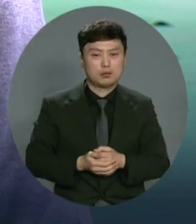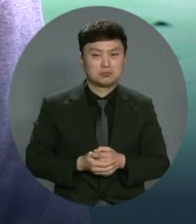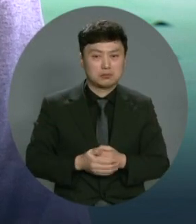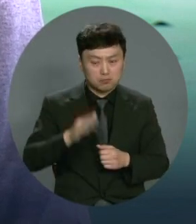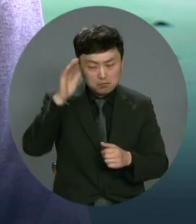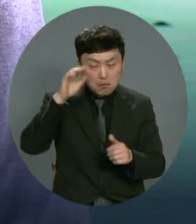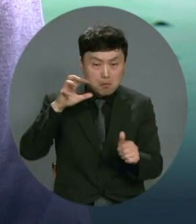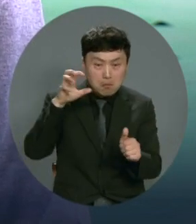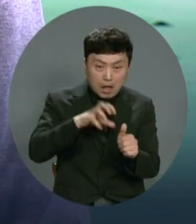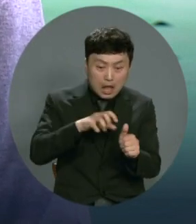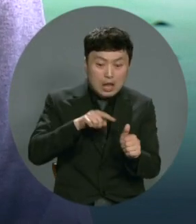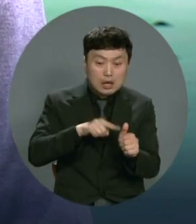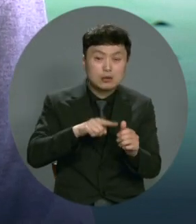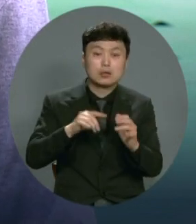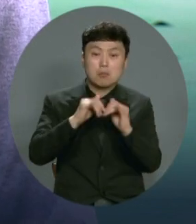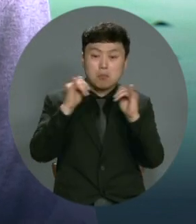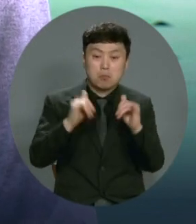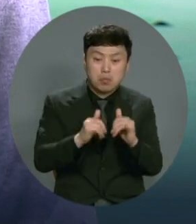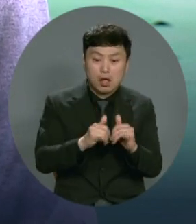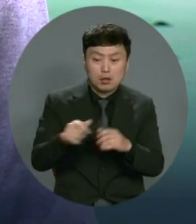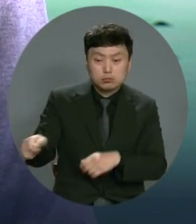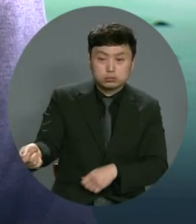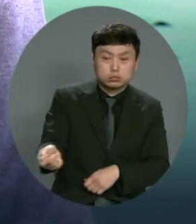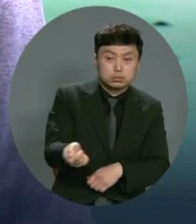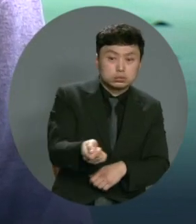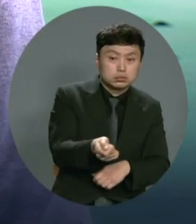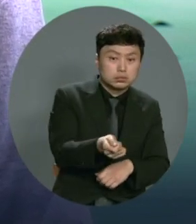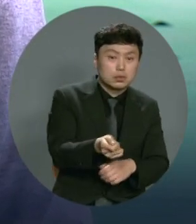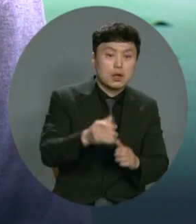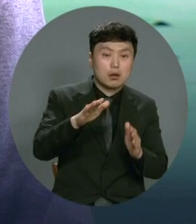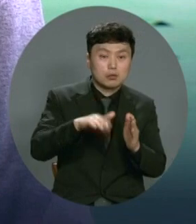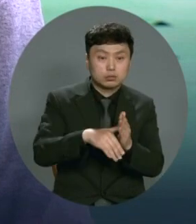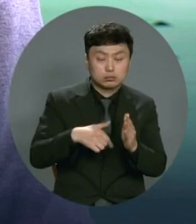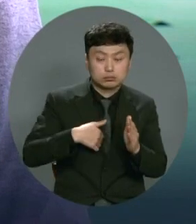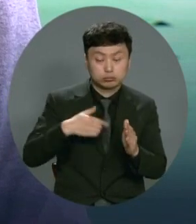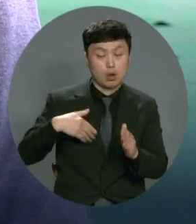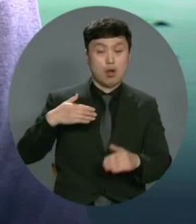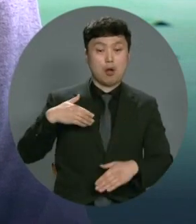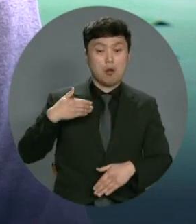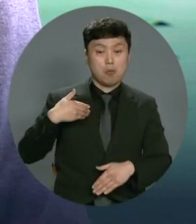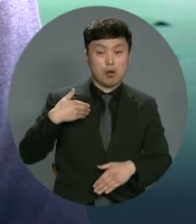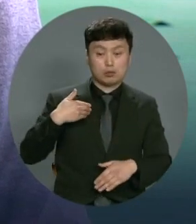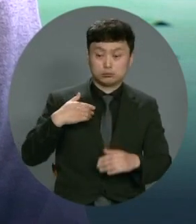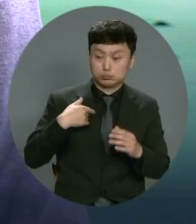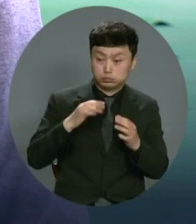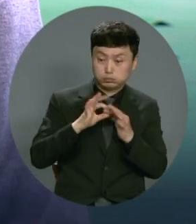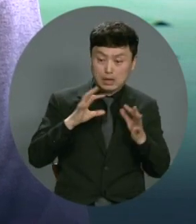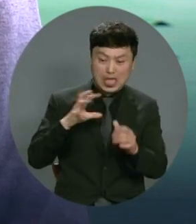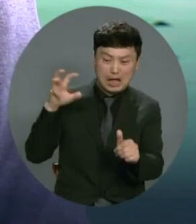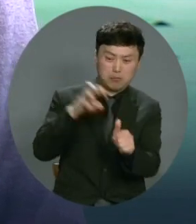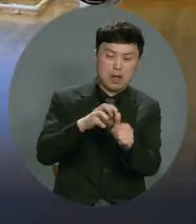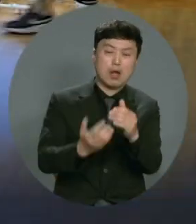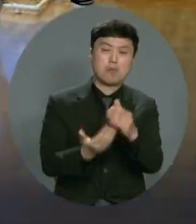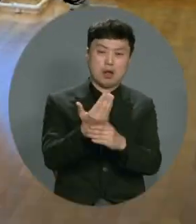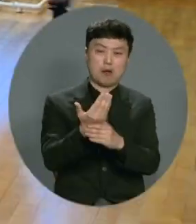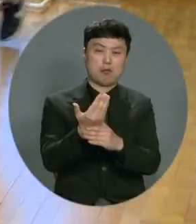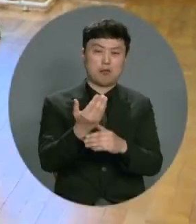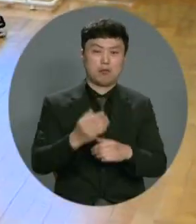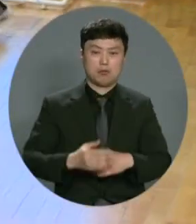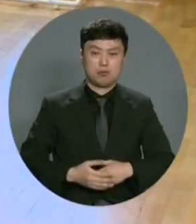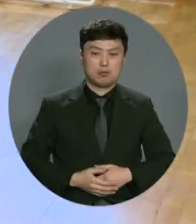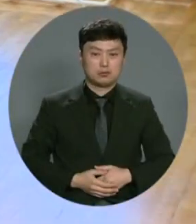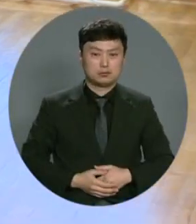그 강아지를 사회에 가지고 데리고 나갔을 때 자기가 모르는 의도하지 않는 어떤 물류 사고가 생기고 있는 거죠